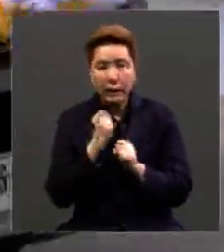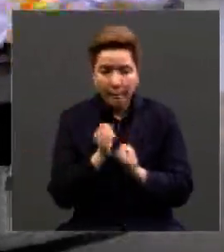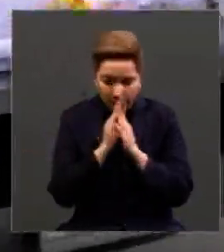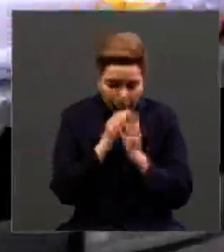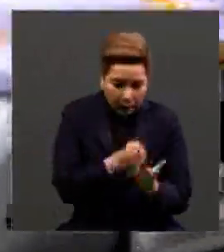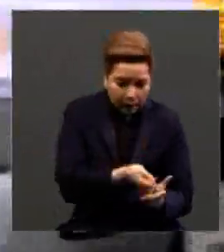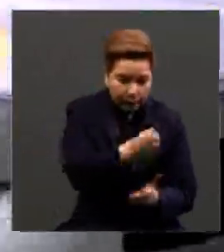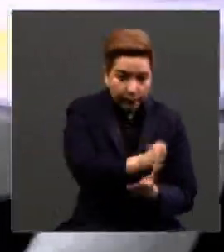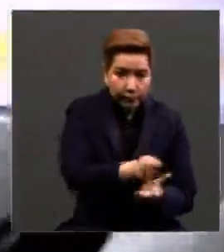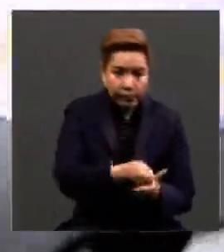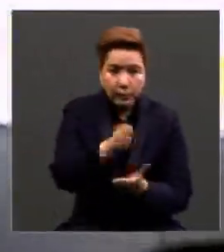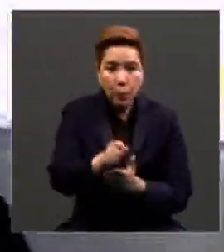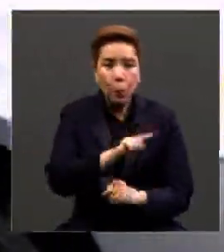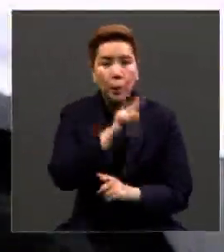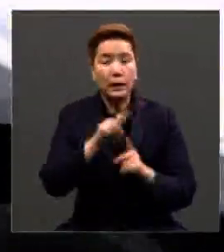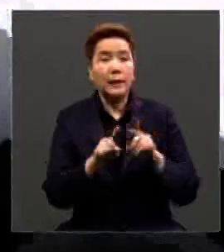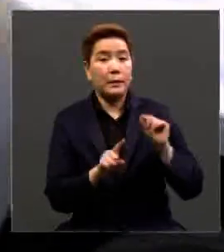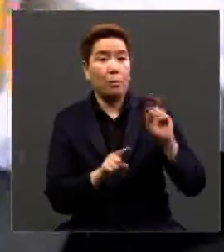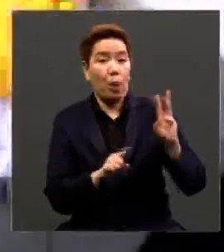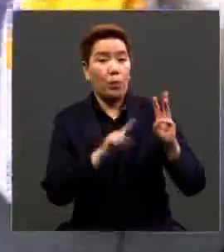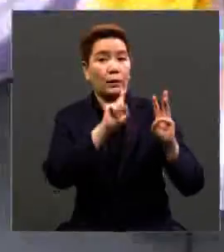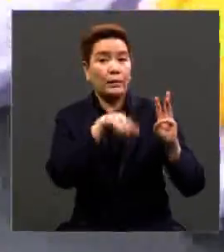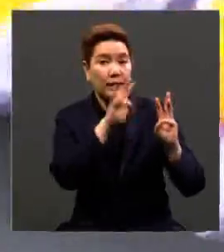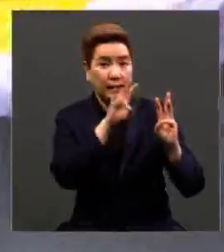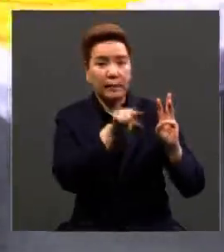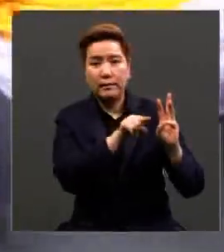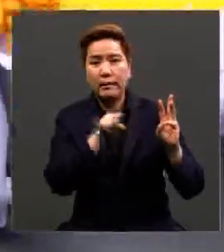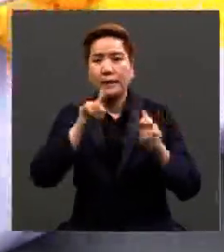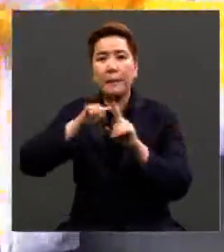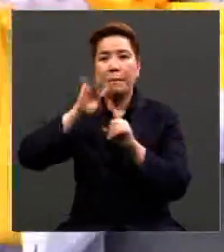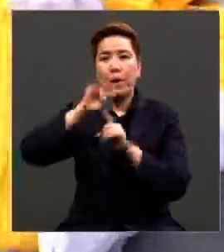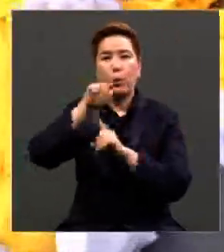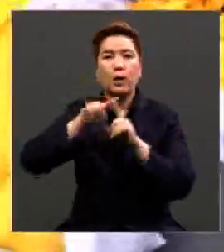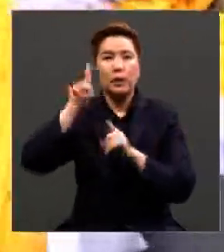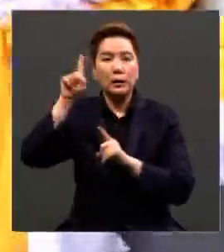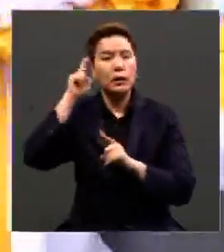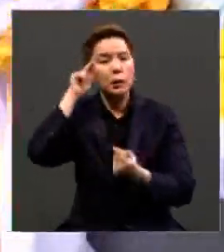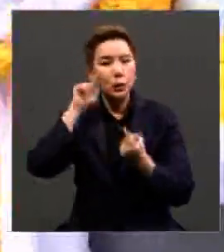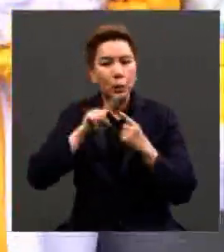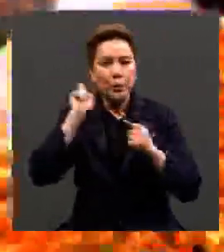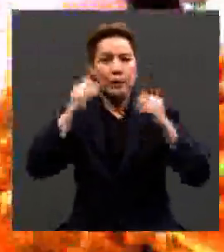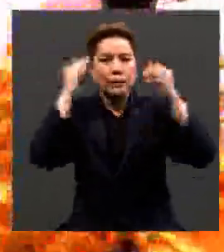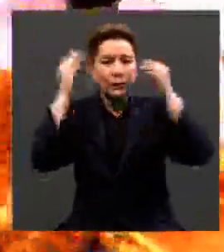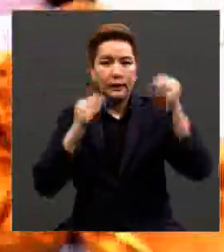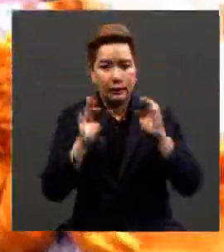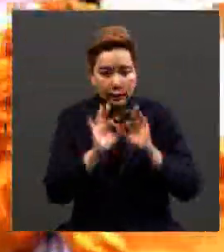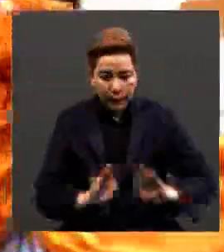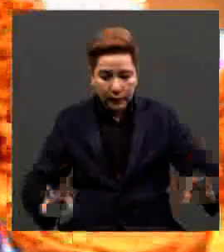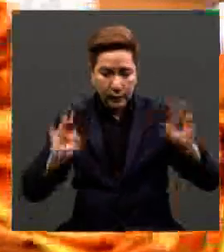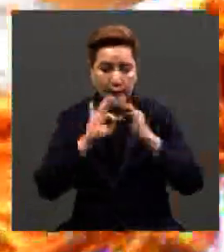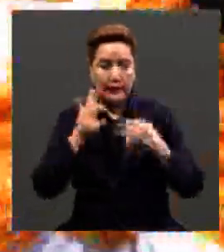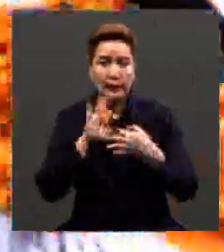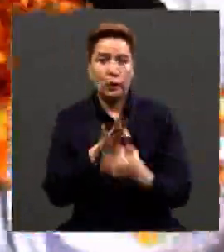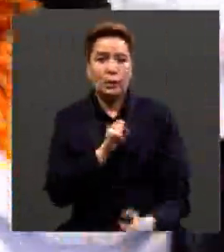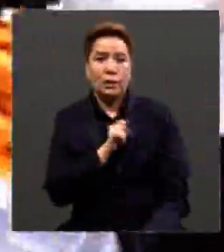และส่วนภูมิภาคระหว่างวันที่26กรกฎาคมถึงวันที่1สิงหาคมก็ถือว่าเป็นกิจกรรมสำคัญในวันสำคัญทางพระพุท